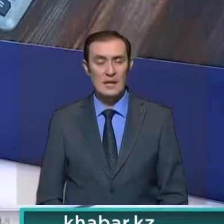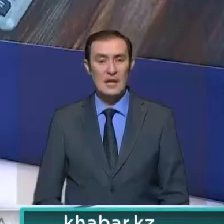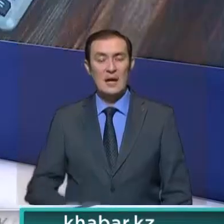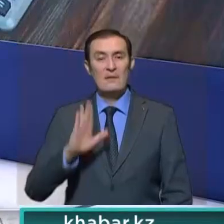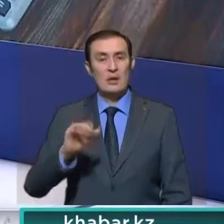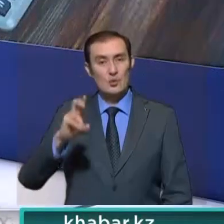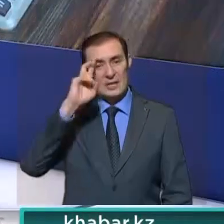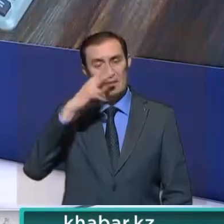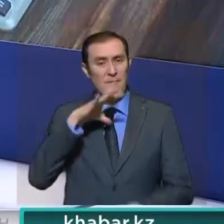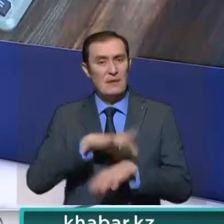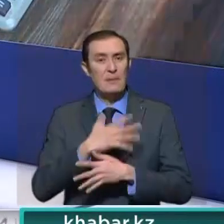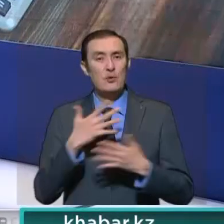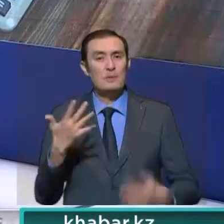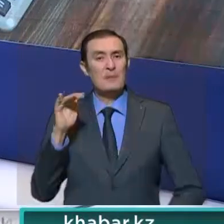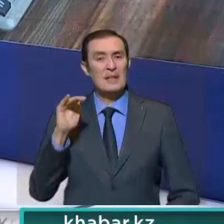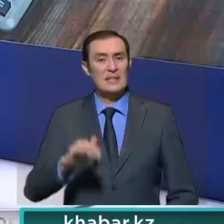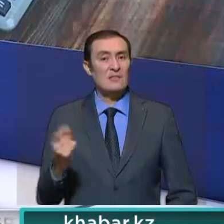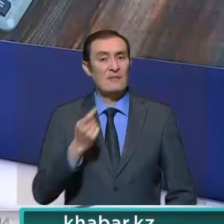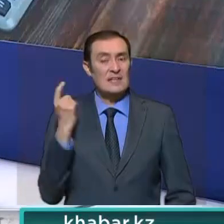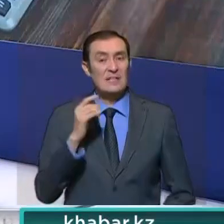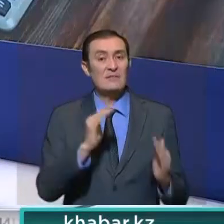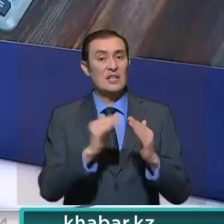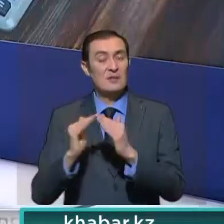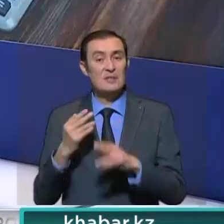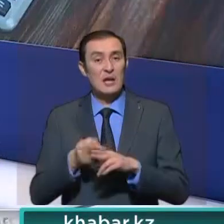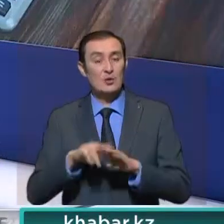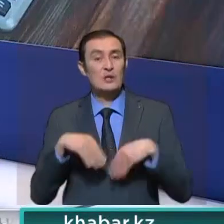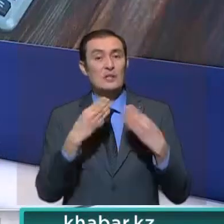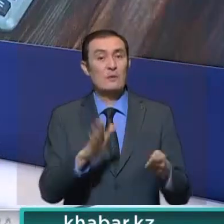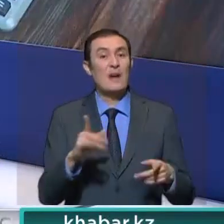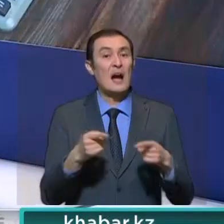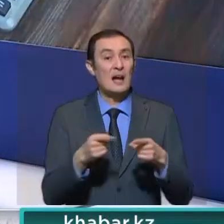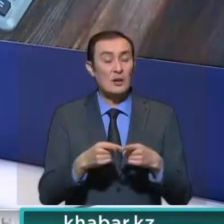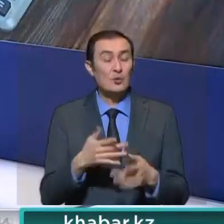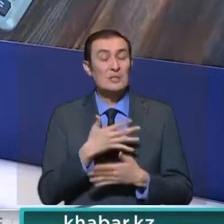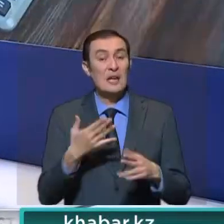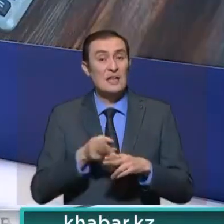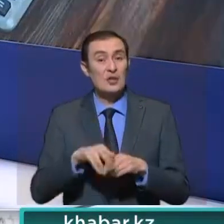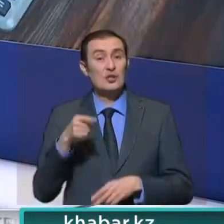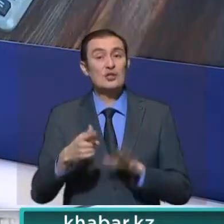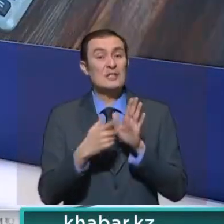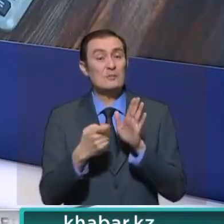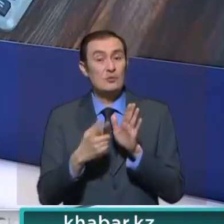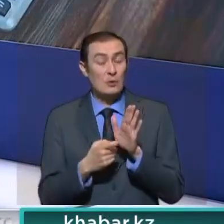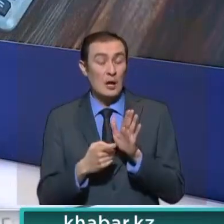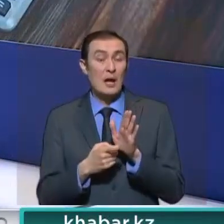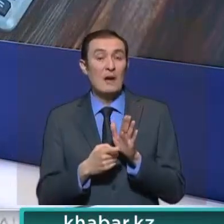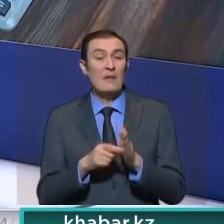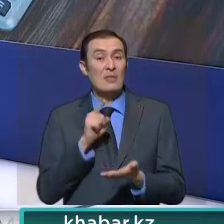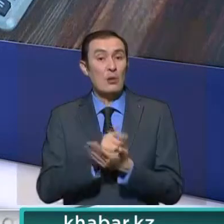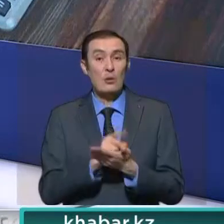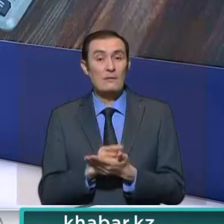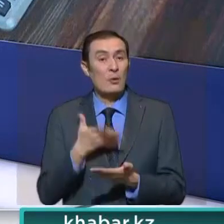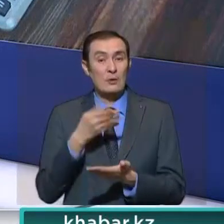в стране выявлено свыше 5 тысяч владельцев недвижимости которые сдают жилье в аренду из них свыше 1700-700 в